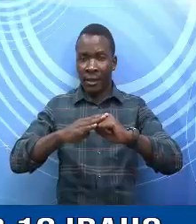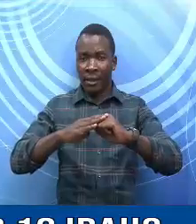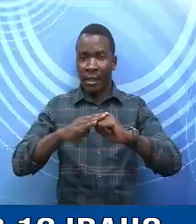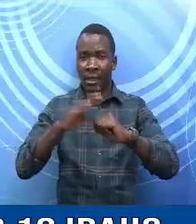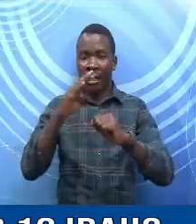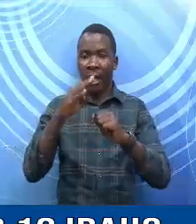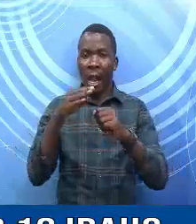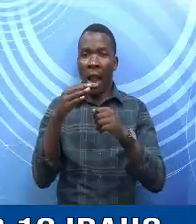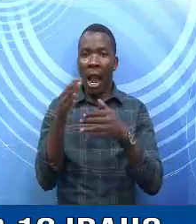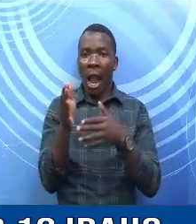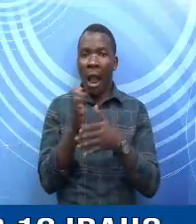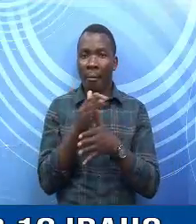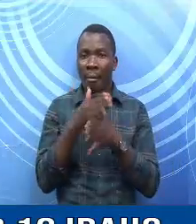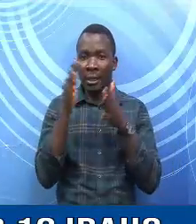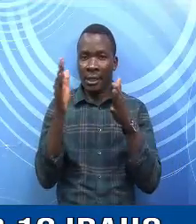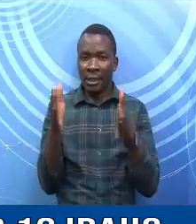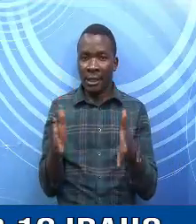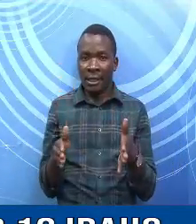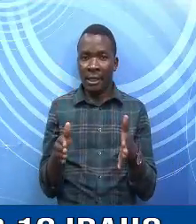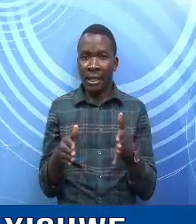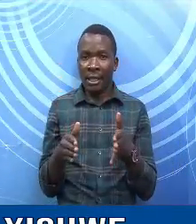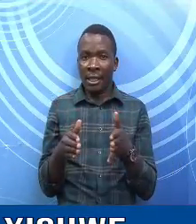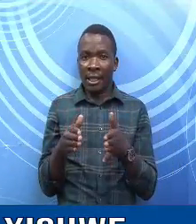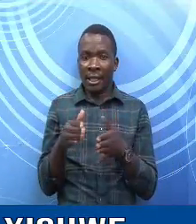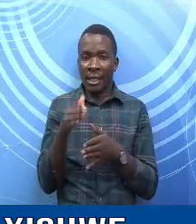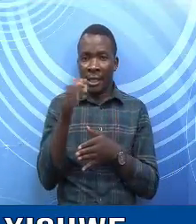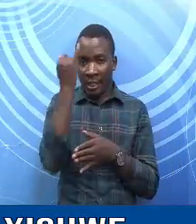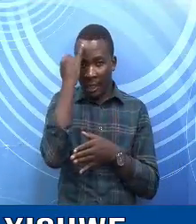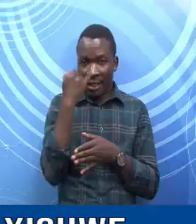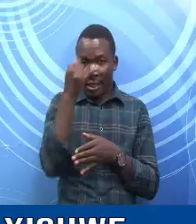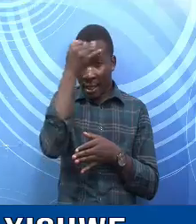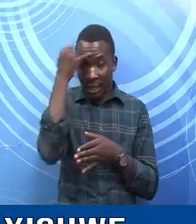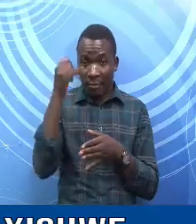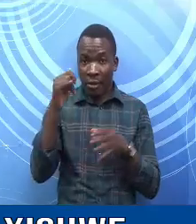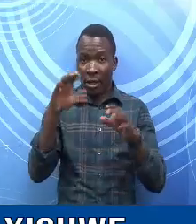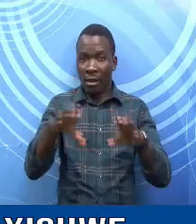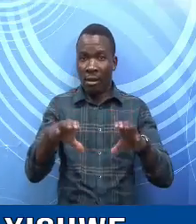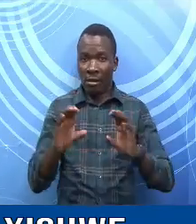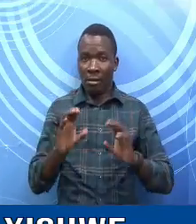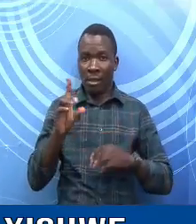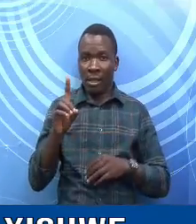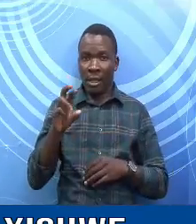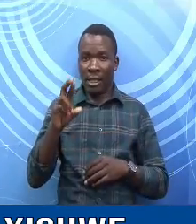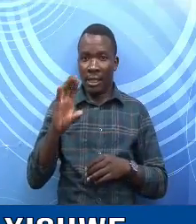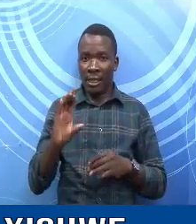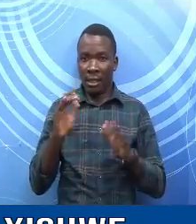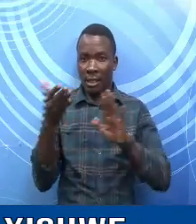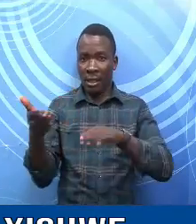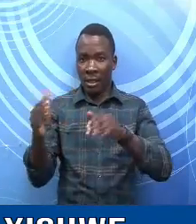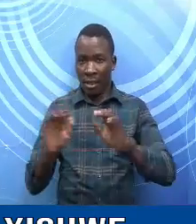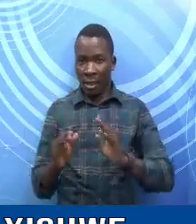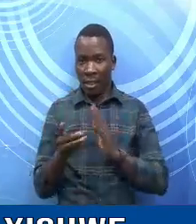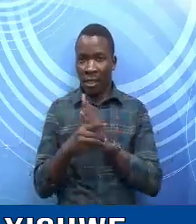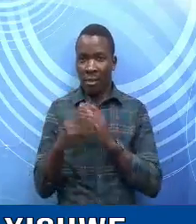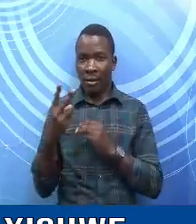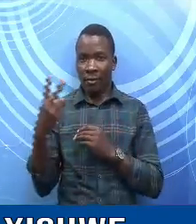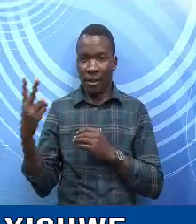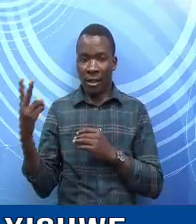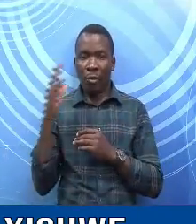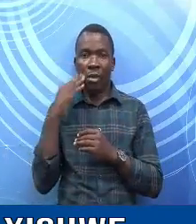Naho ambasaderi w'Ubutaliyani muri Repubulika Demokarasi ya Kongo, Luca Antanizio, yitabye Imana kuri uyu wa 22 Gashyantare biturutse ku